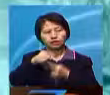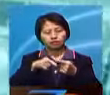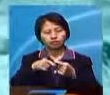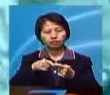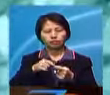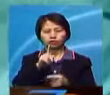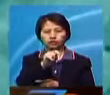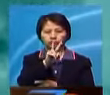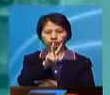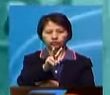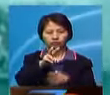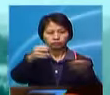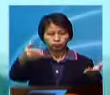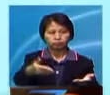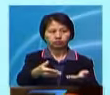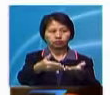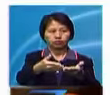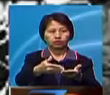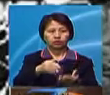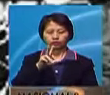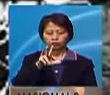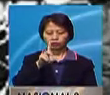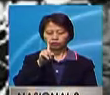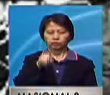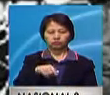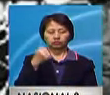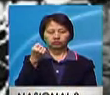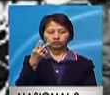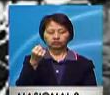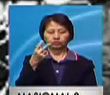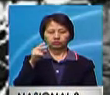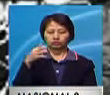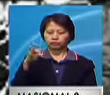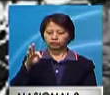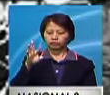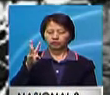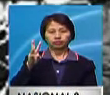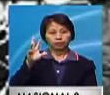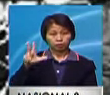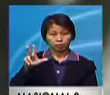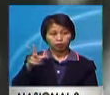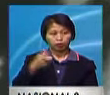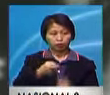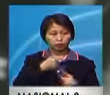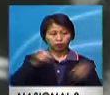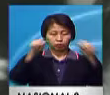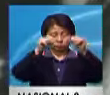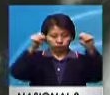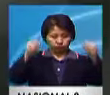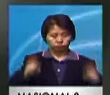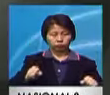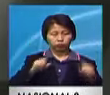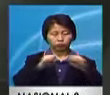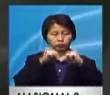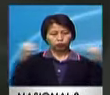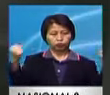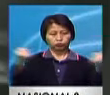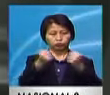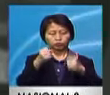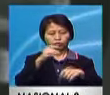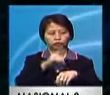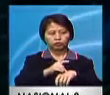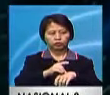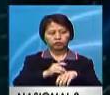perkhidmatan televisyen diperkenalkan pada 31 Disember 1963 dari studionya di Dewan Tunku Abdul Rahman